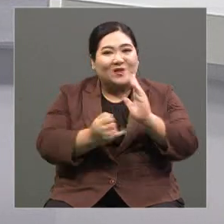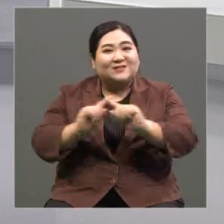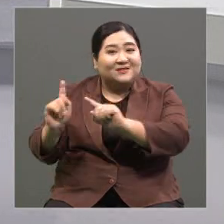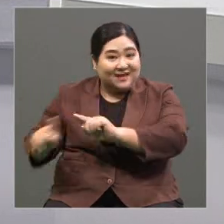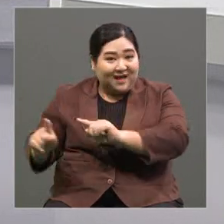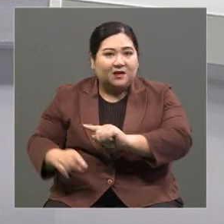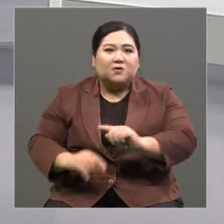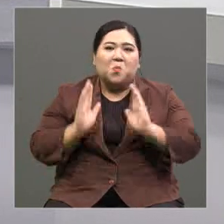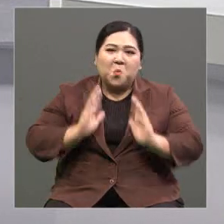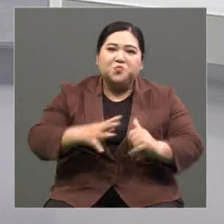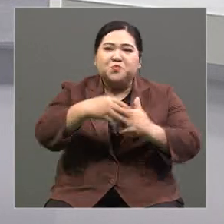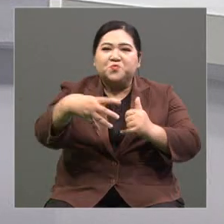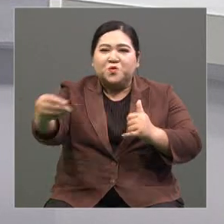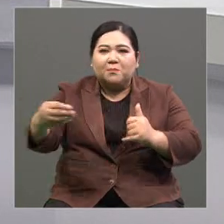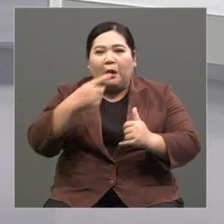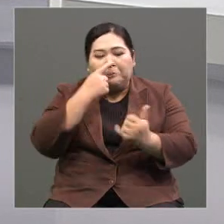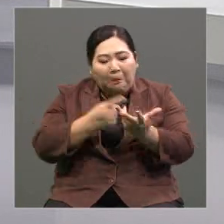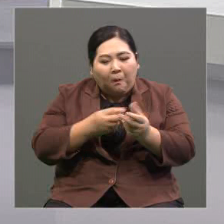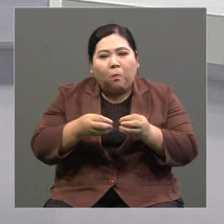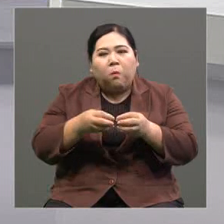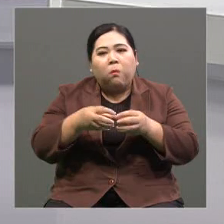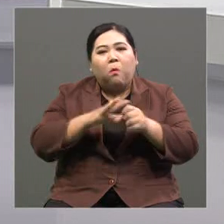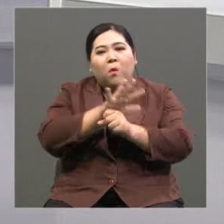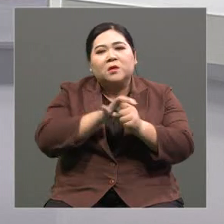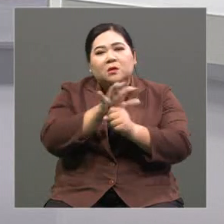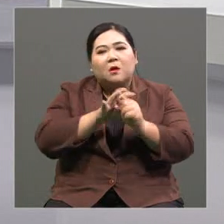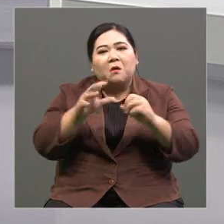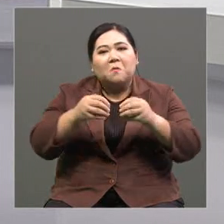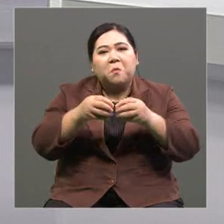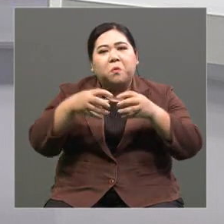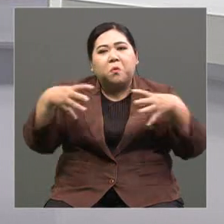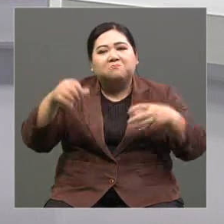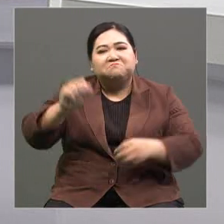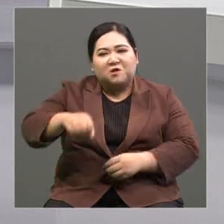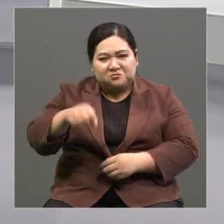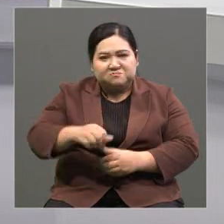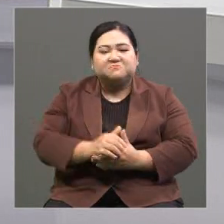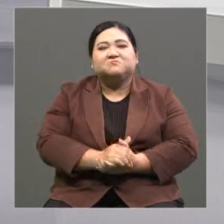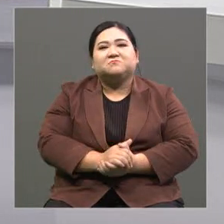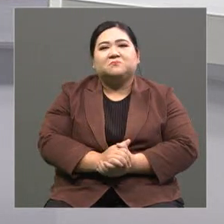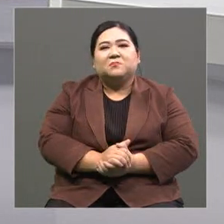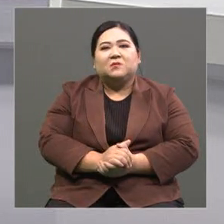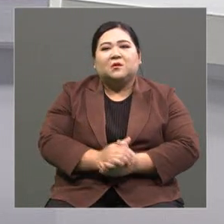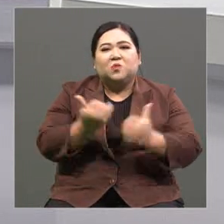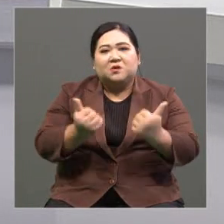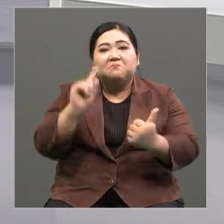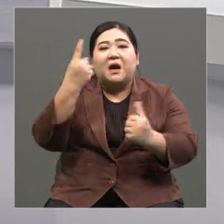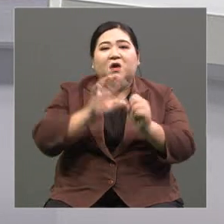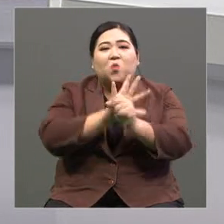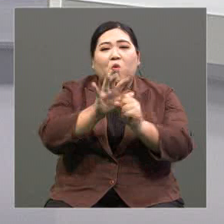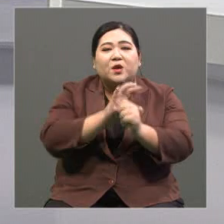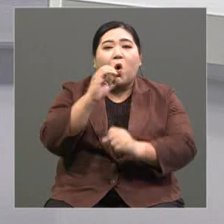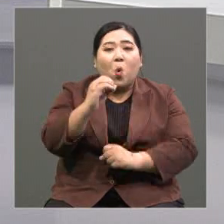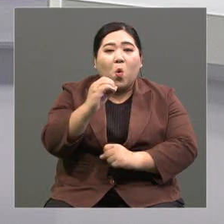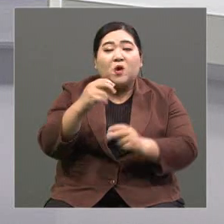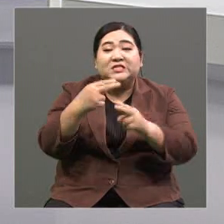เราก็เห็นว่าตัวเลขมันก็สูงขึ้นจริงๆแต่ทีนี้คงต้องเฝ้าระวังกันในเรื่องของโควิดคลอนที่